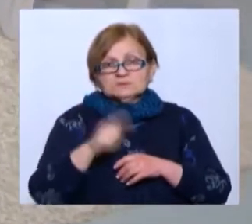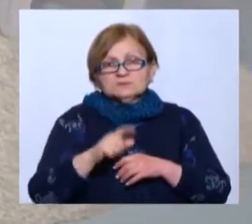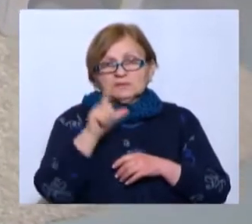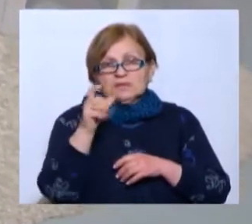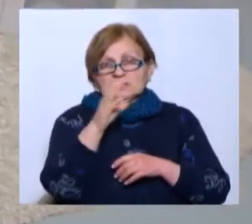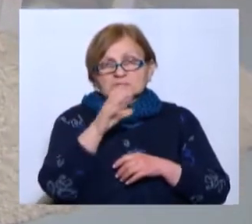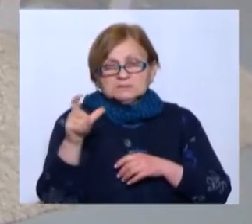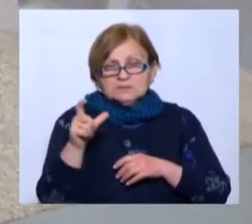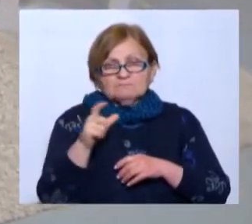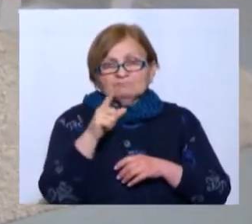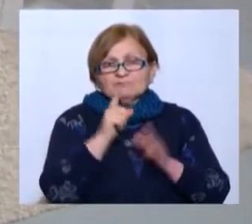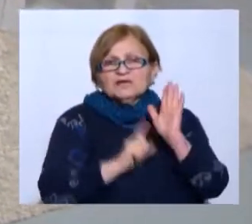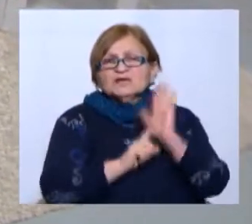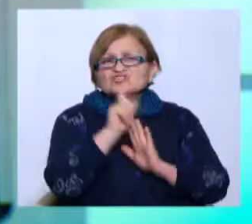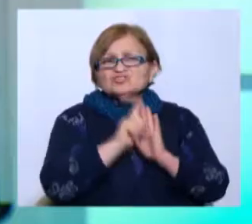შესავალის მიზანი რა არის?